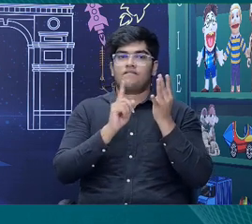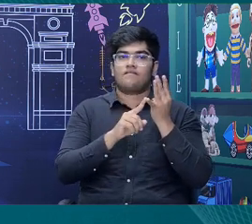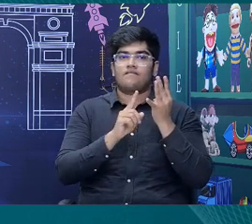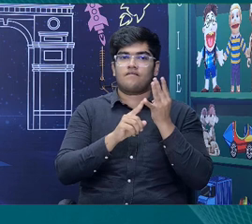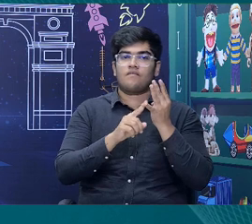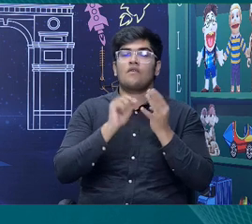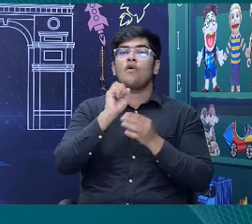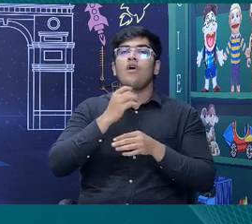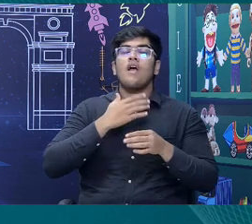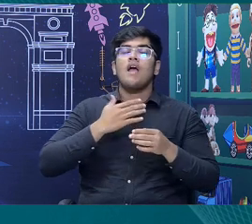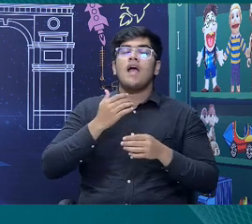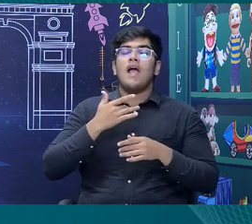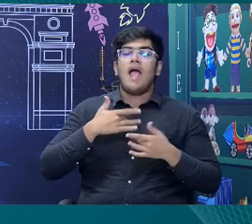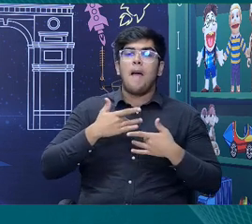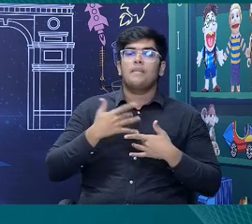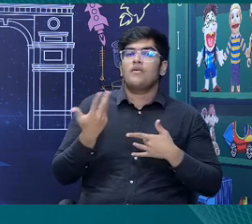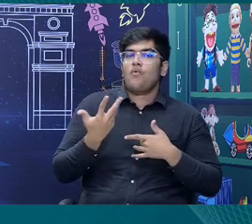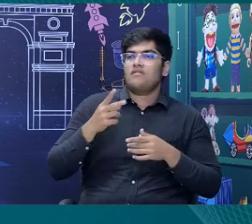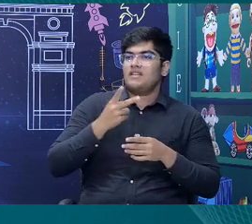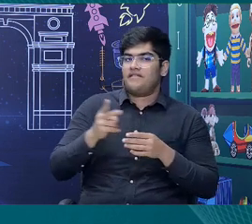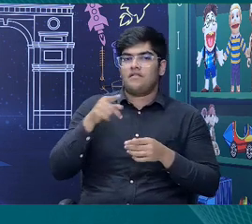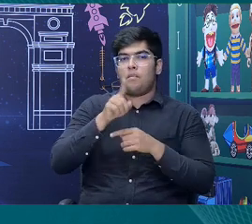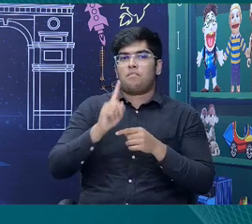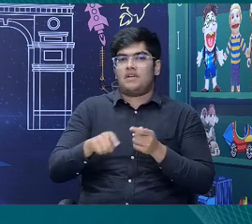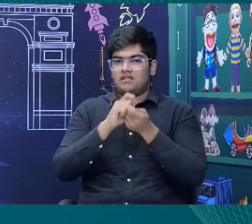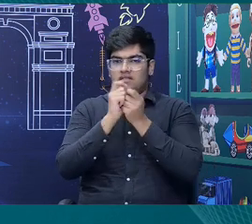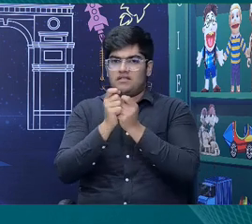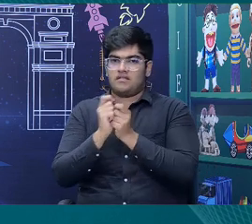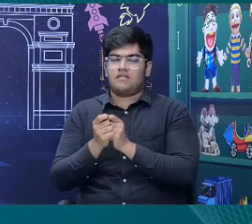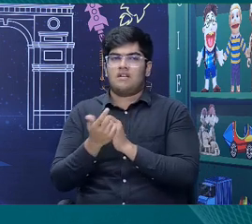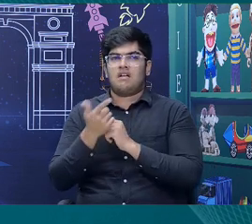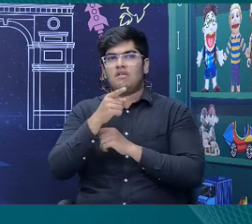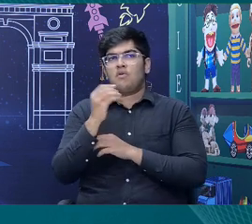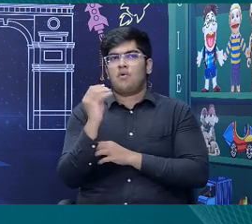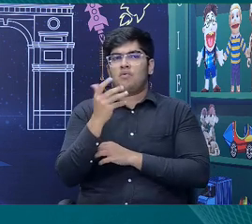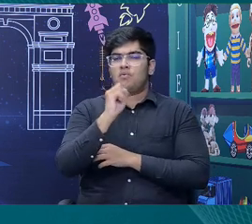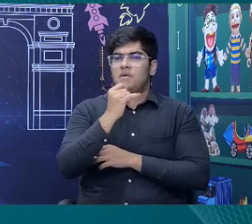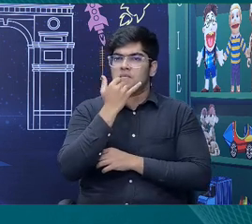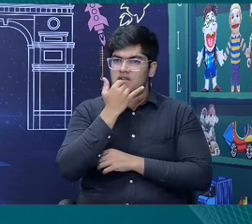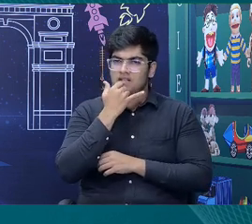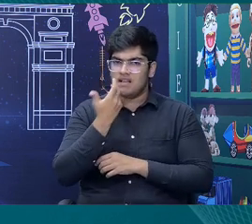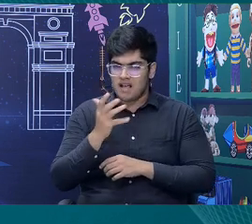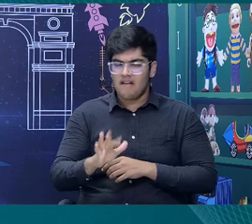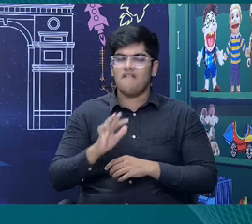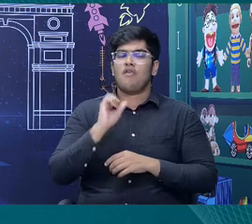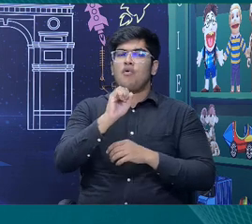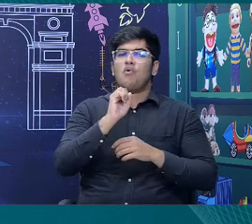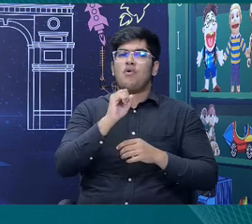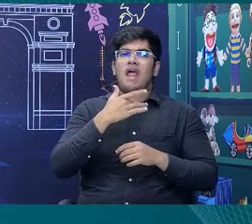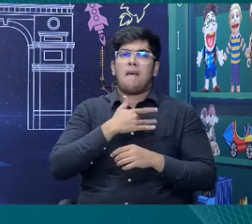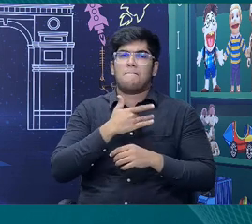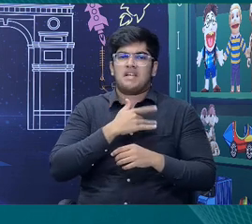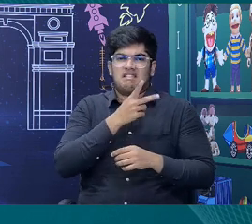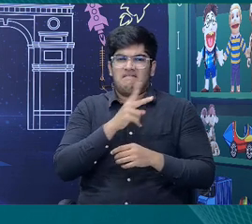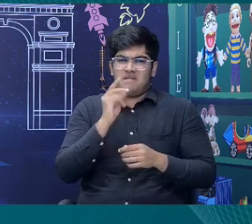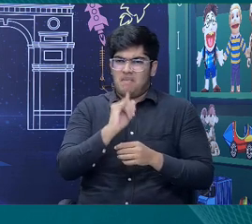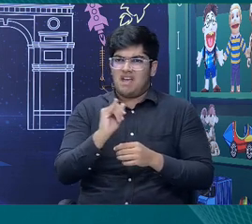को मॉडिफाई करना जहां रॉन्ग कंडीशनिंग है या हम हैबिट्स गलत हो गई हैं उसको हम कैसे चेंज कर सकते